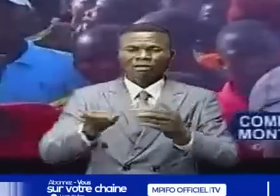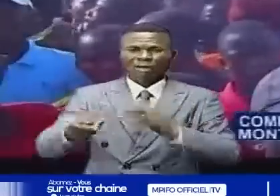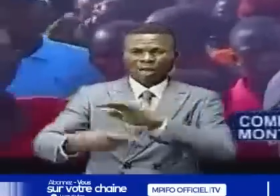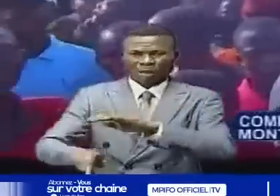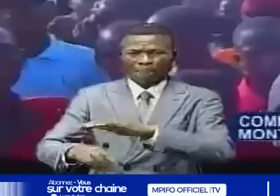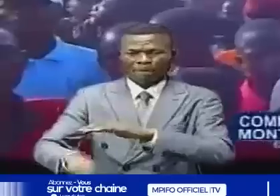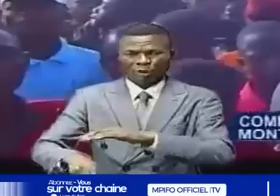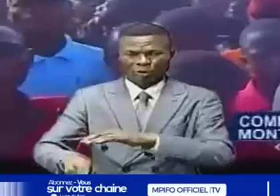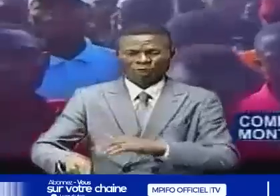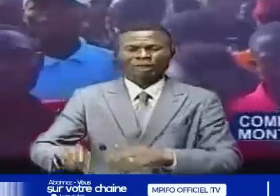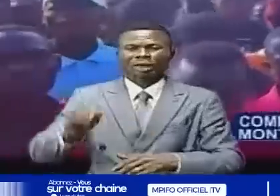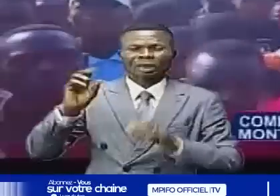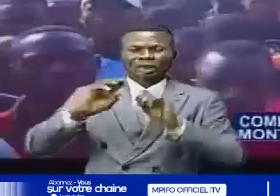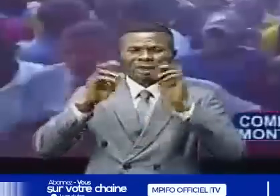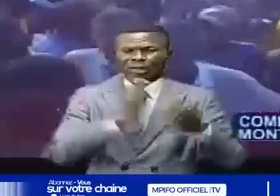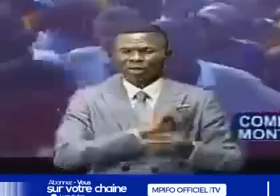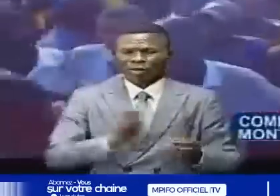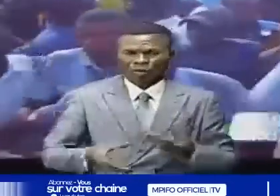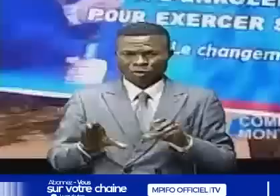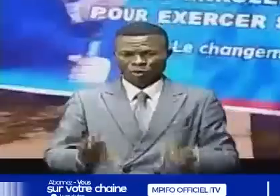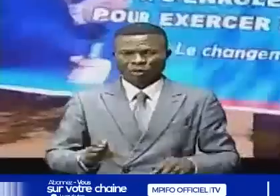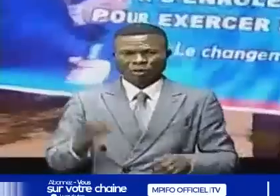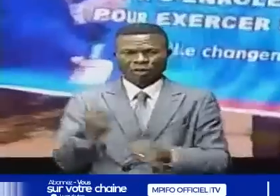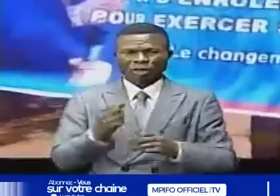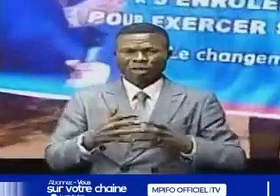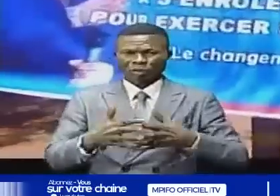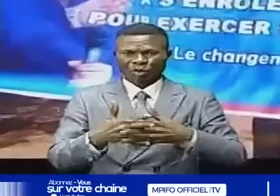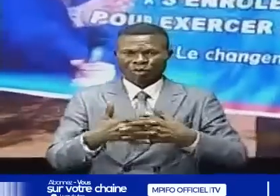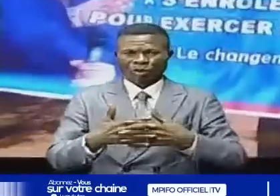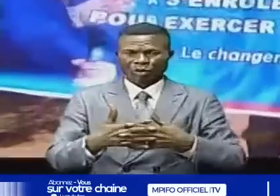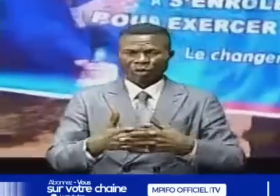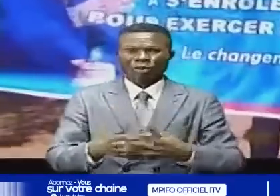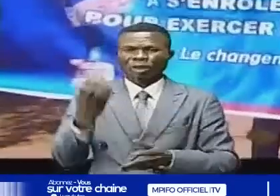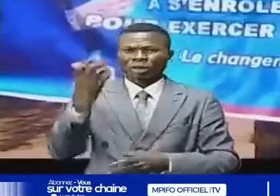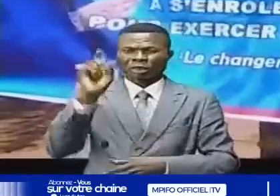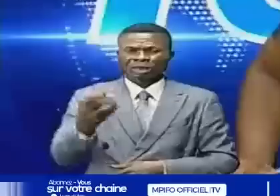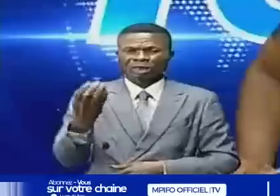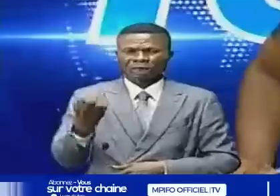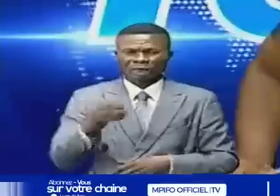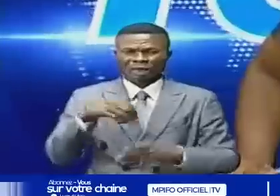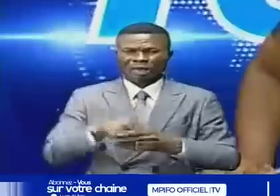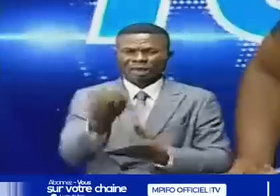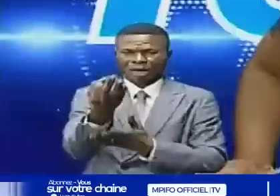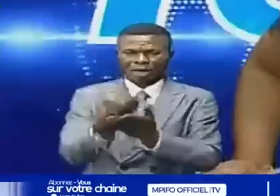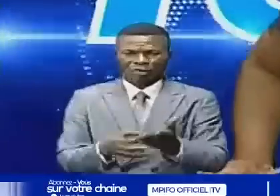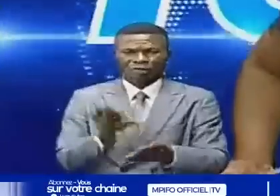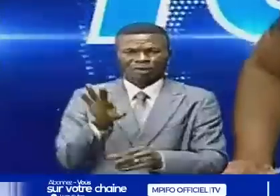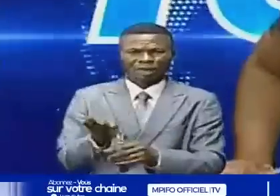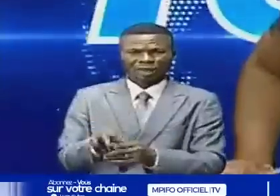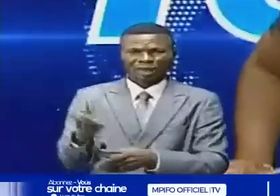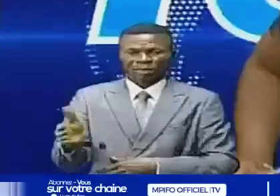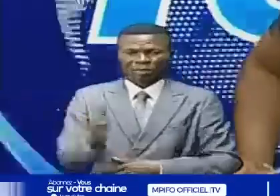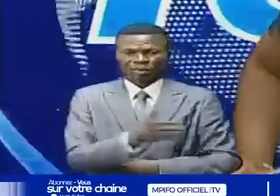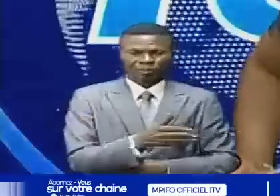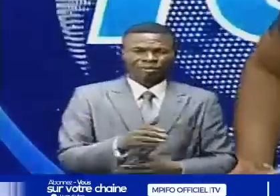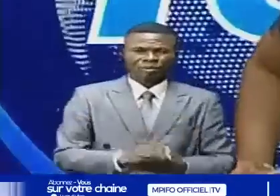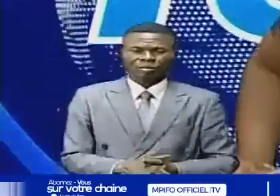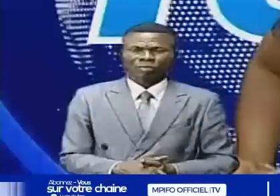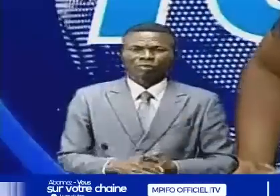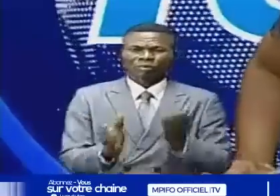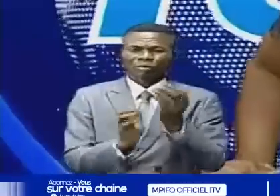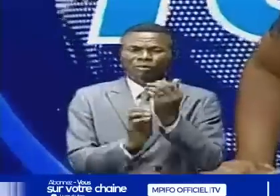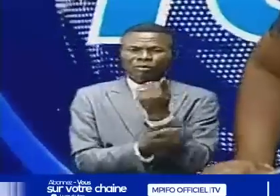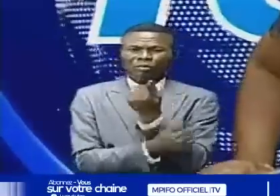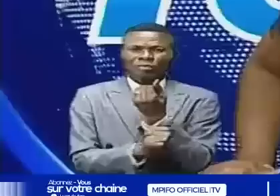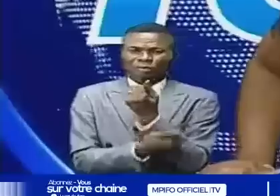ère opérationnelle dans le cadre de l'opération de révision des fichiers électoraux. Hausse du prix de la farine de